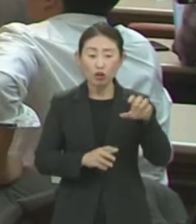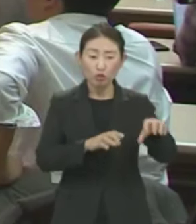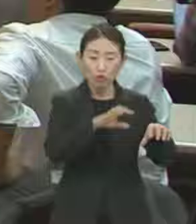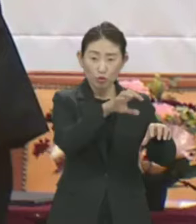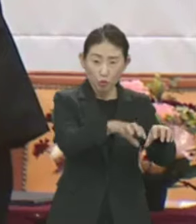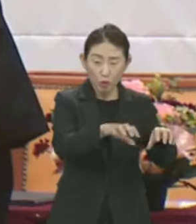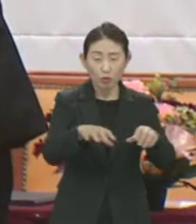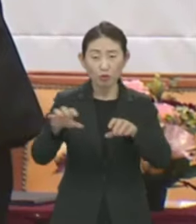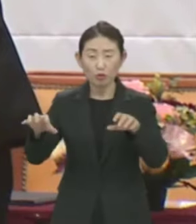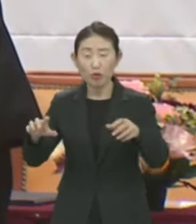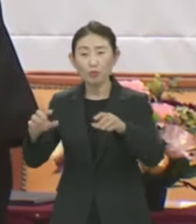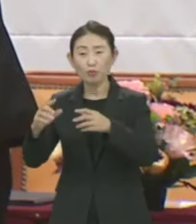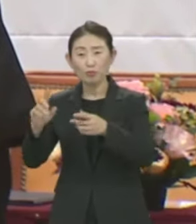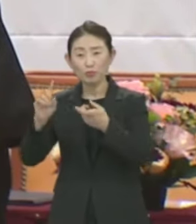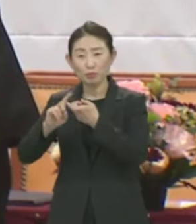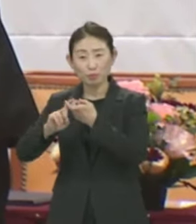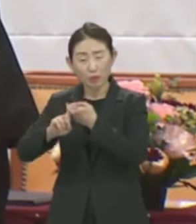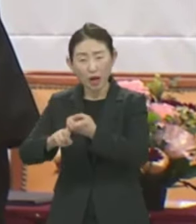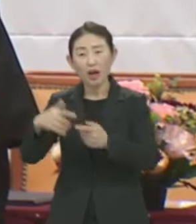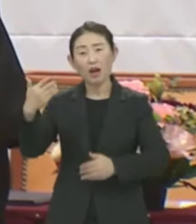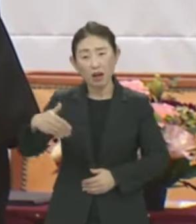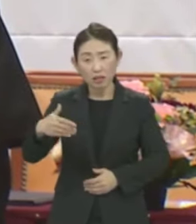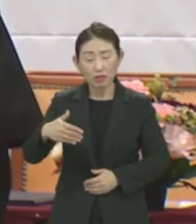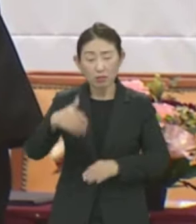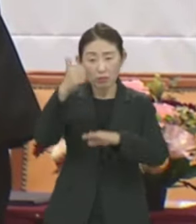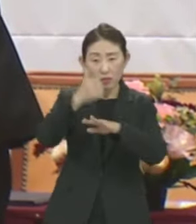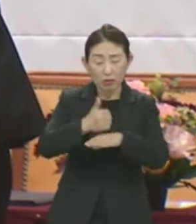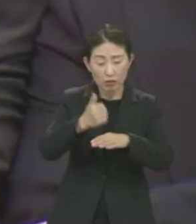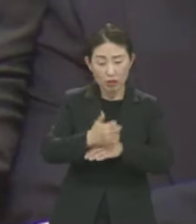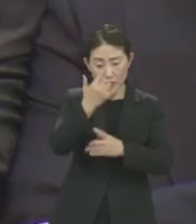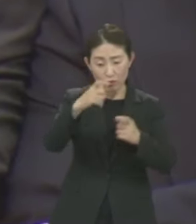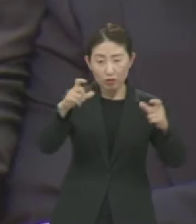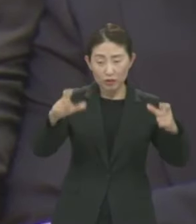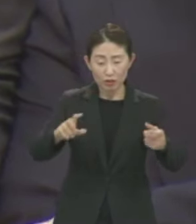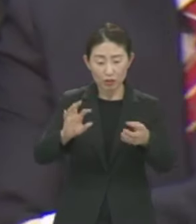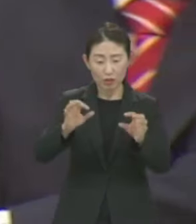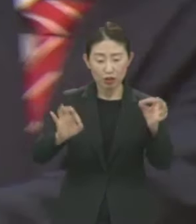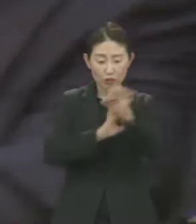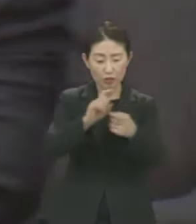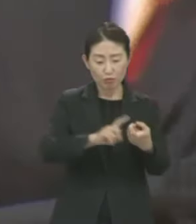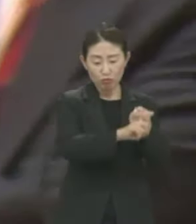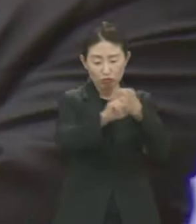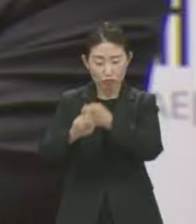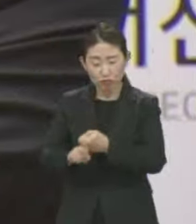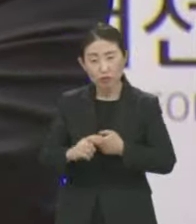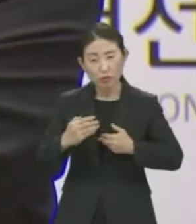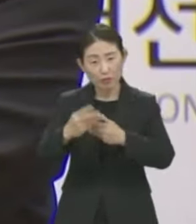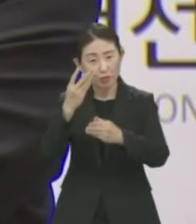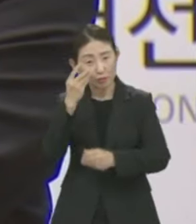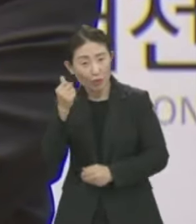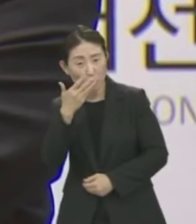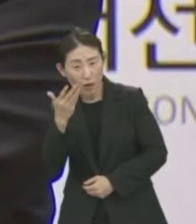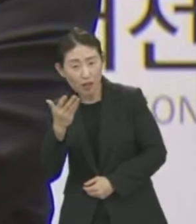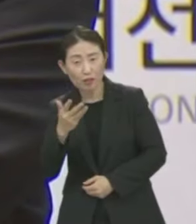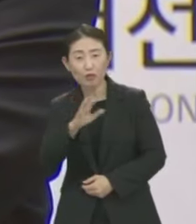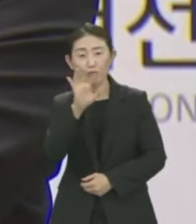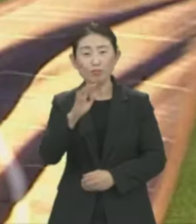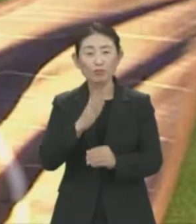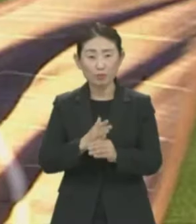행정통합 드라이브가 충청권 메가시티로 가는 마중물 역할을 할 수 있을지 주목됩니다. TJB 조혜원입니다.